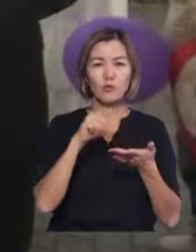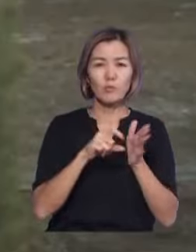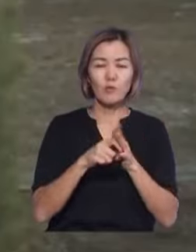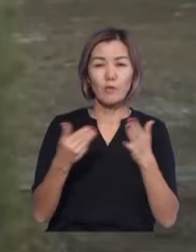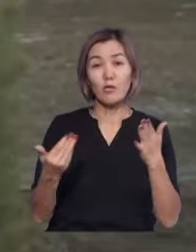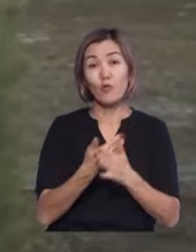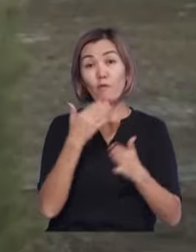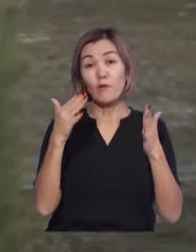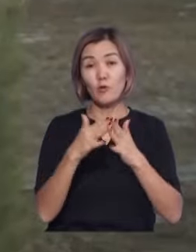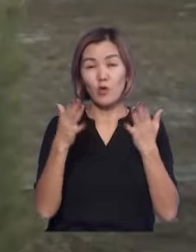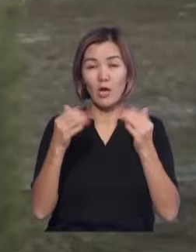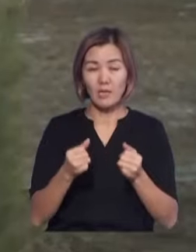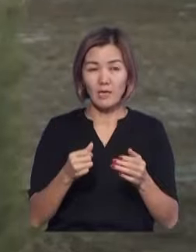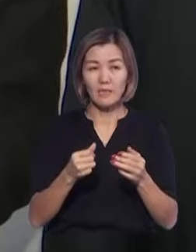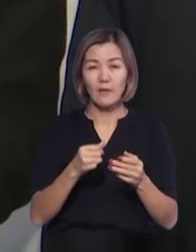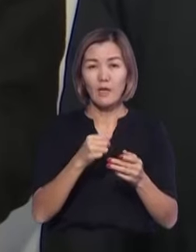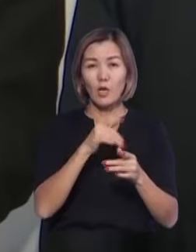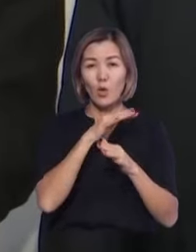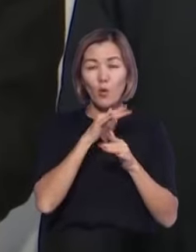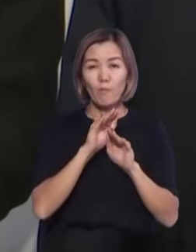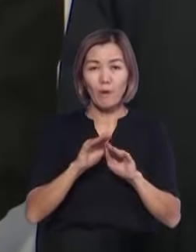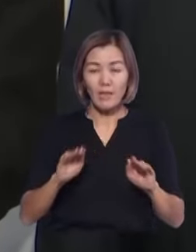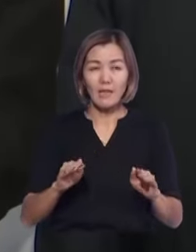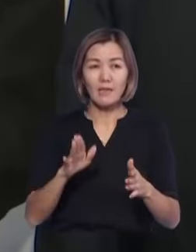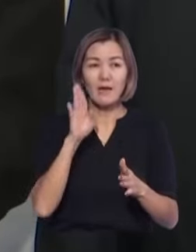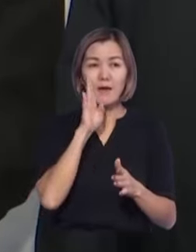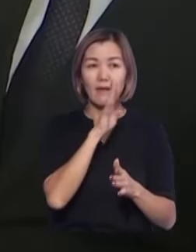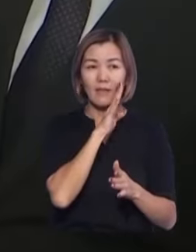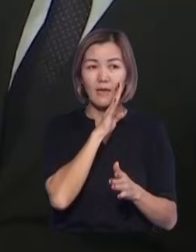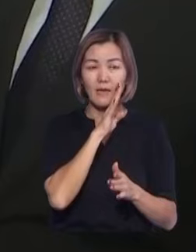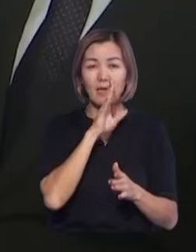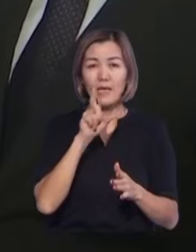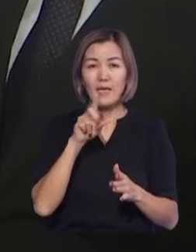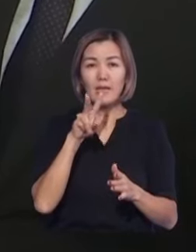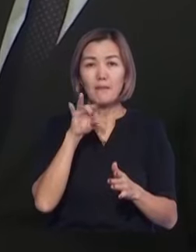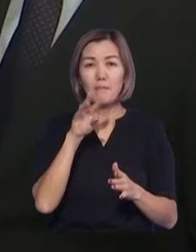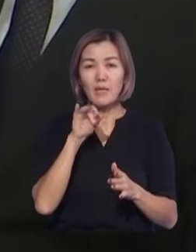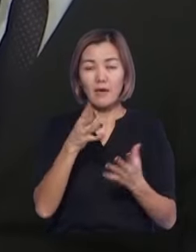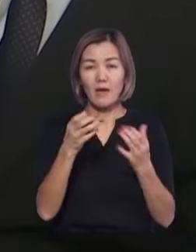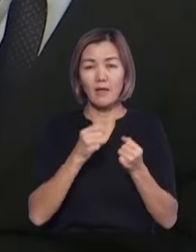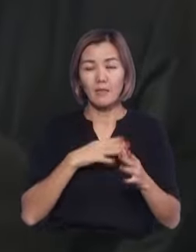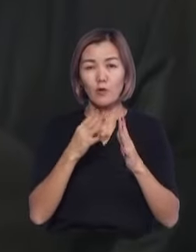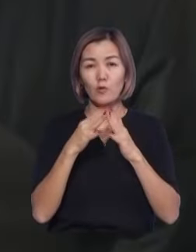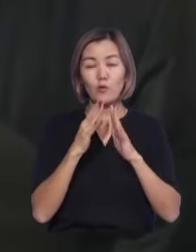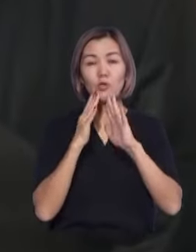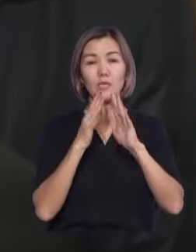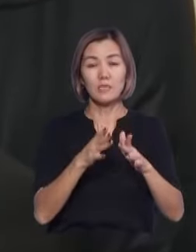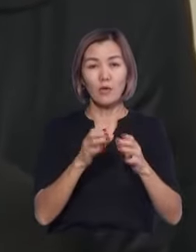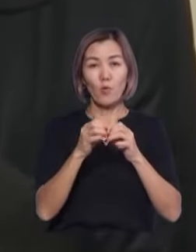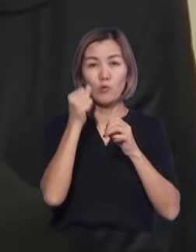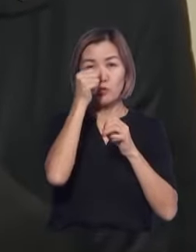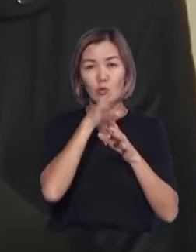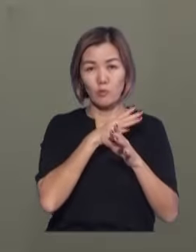су жаңа баспана келді. Көп балалы ана Эльмира Нұртаеваға табыс етілді. Ол үй кезегінде тұрғалы 10